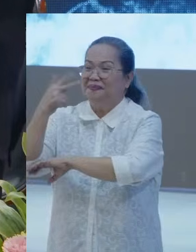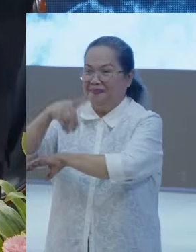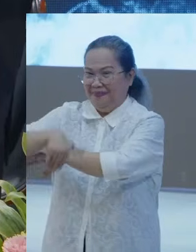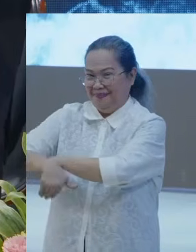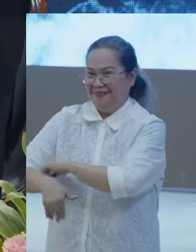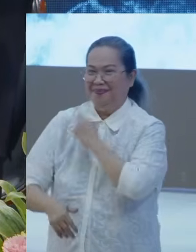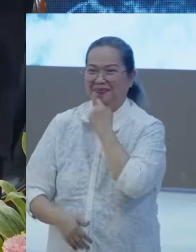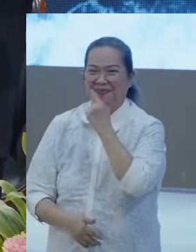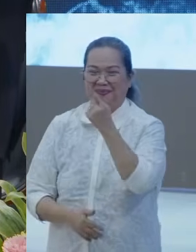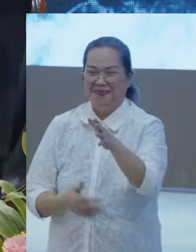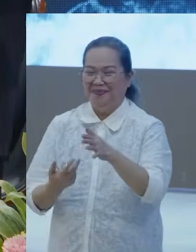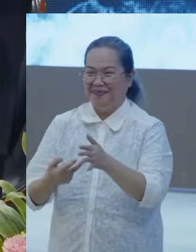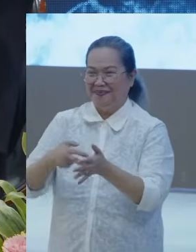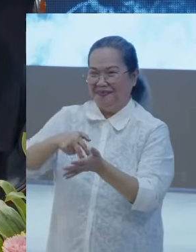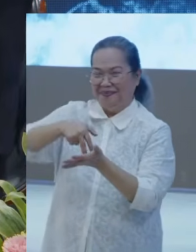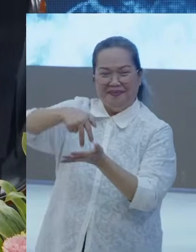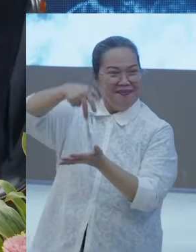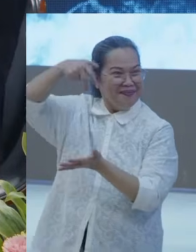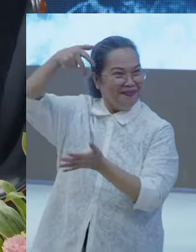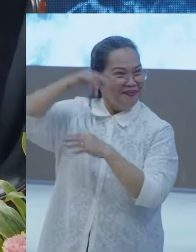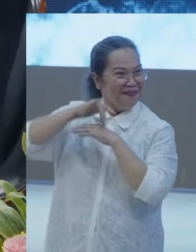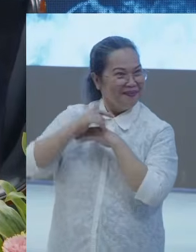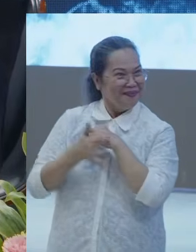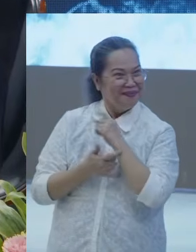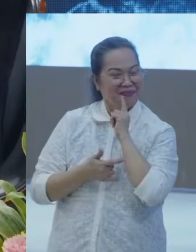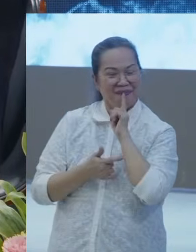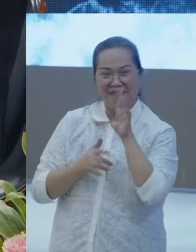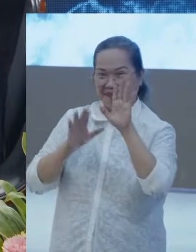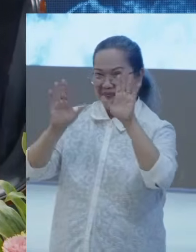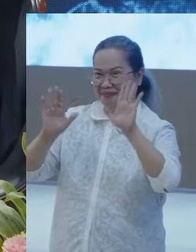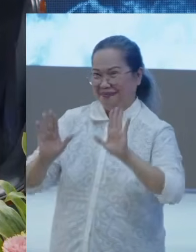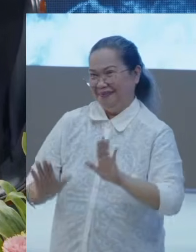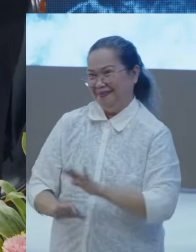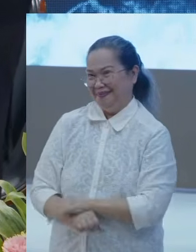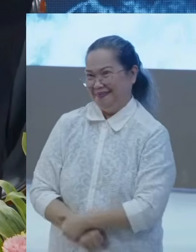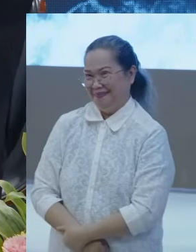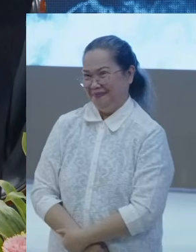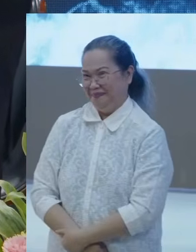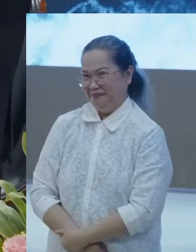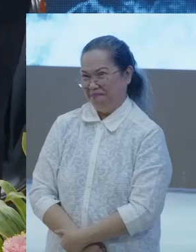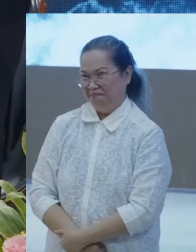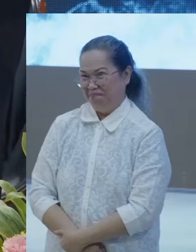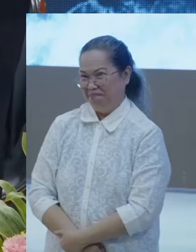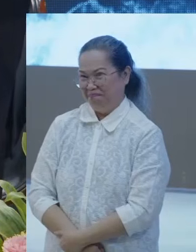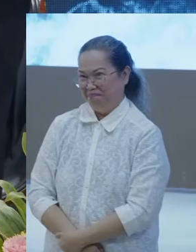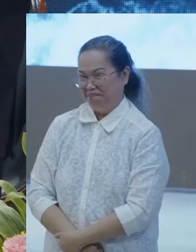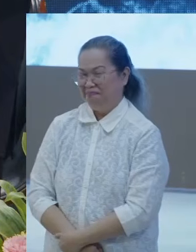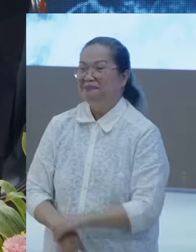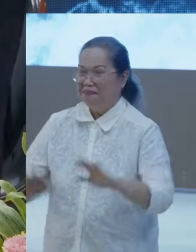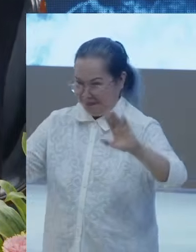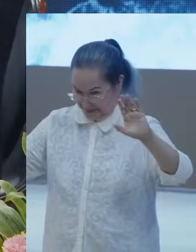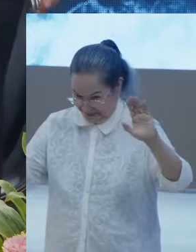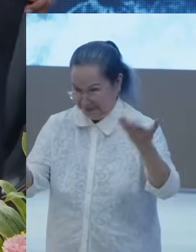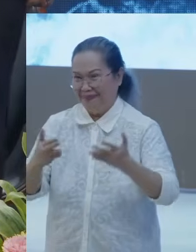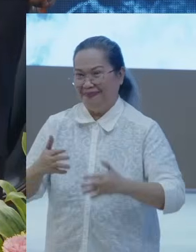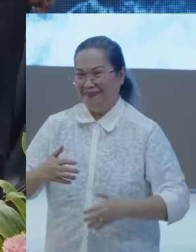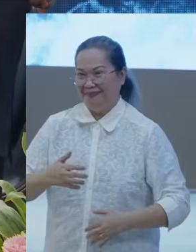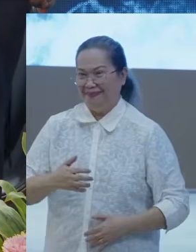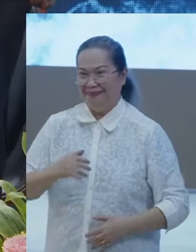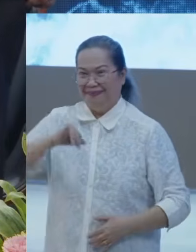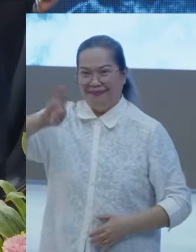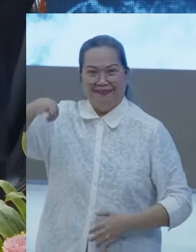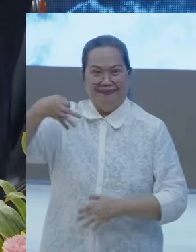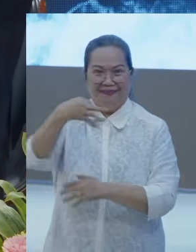Basta siya ay nabuhay na maguli ng madaling araw ng linggo. 3rd day. Kasi ang bilang nila